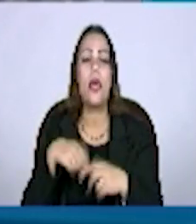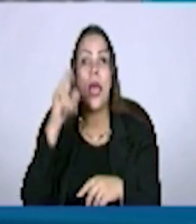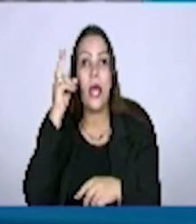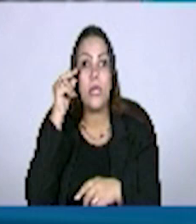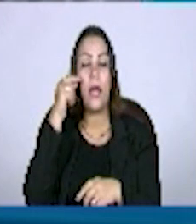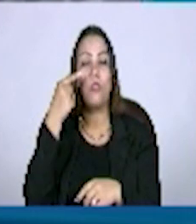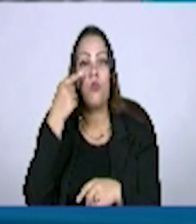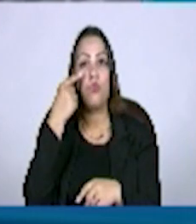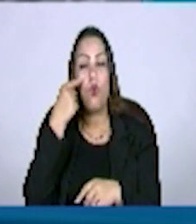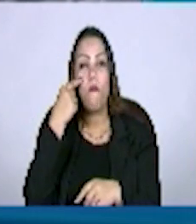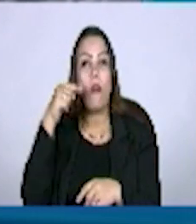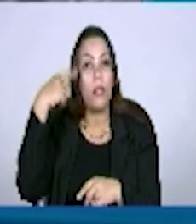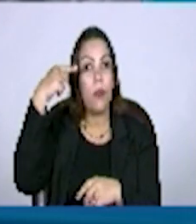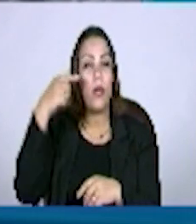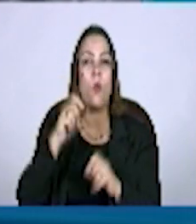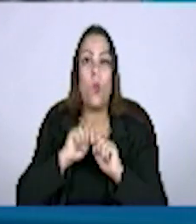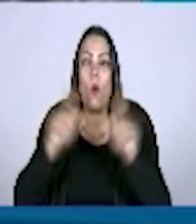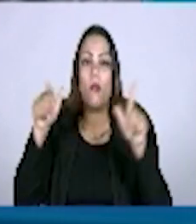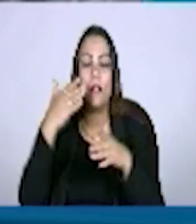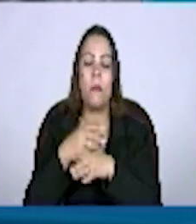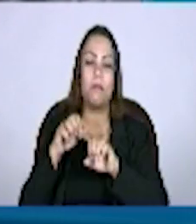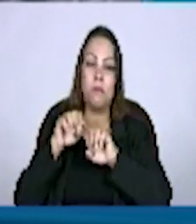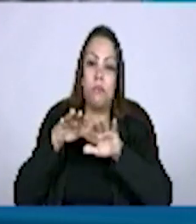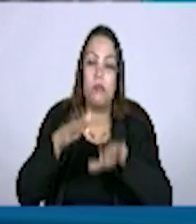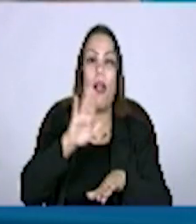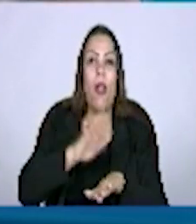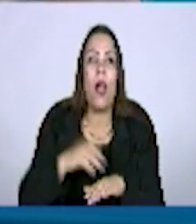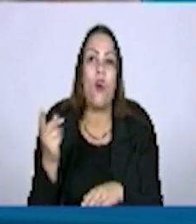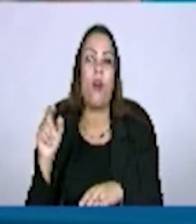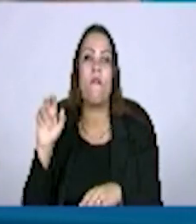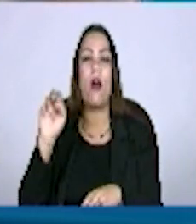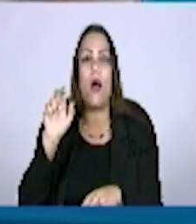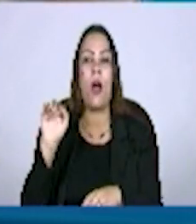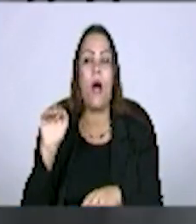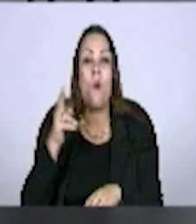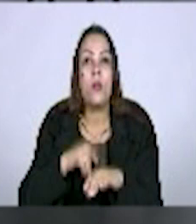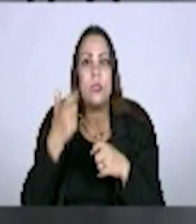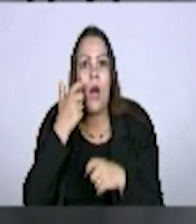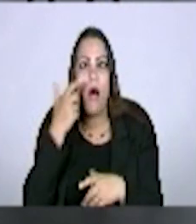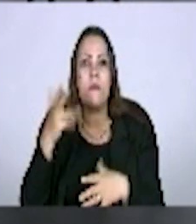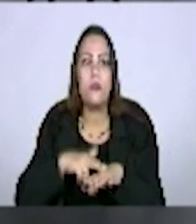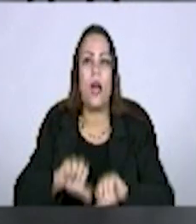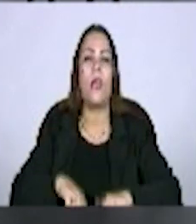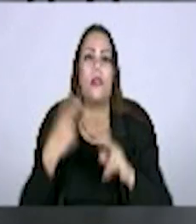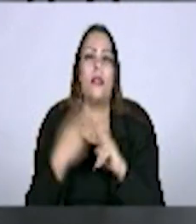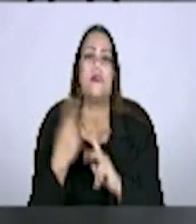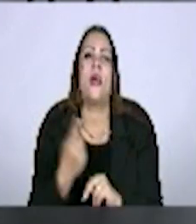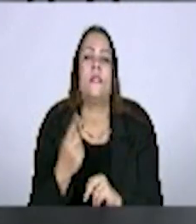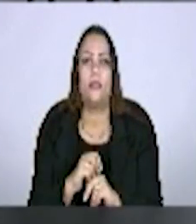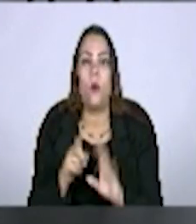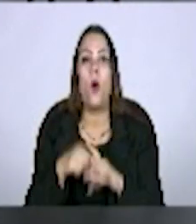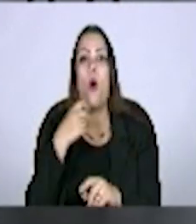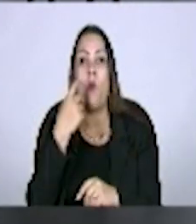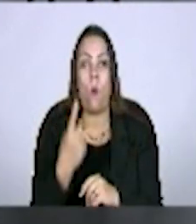تقدم تصور واضح على مساله هذا الاجتياح وازاي هتحافظ على حياه المدنيين انت عندك يعني ا